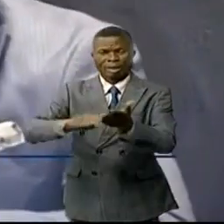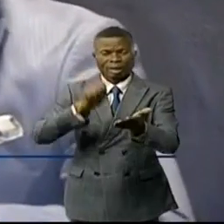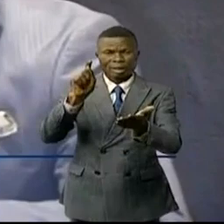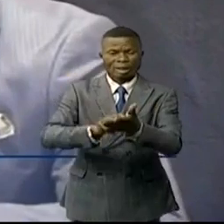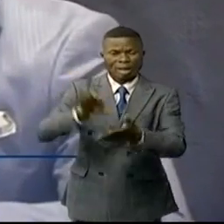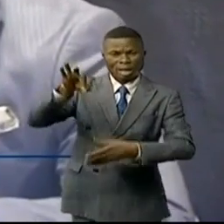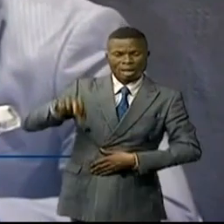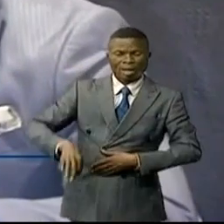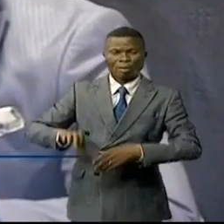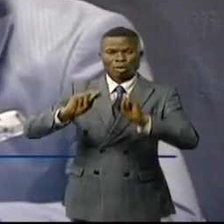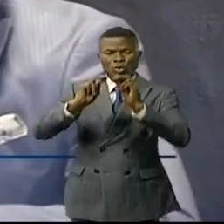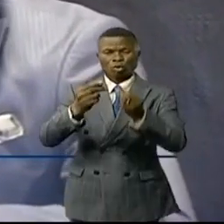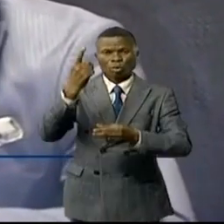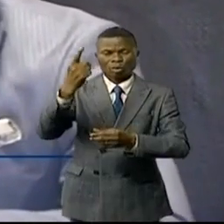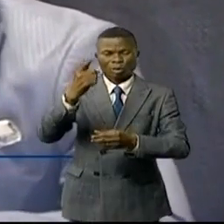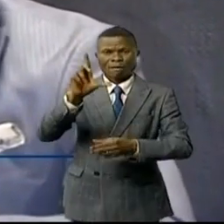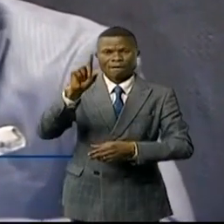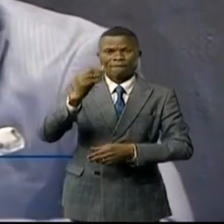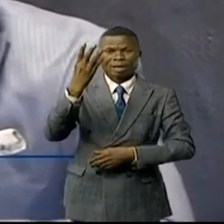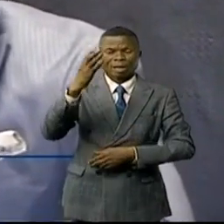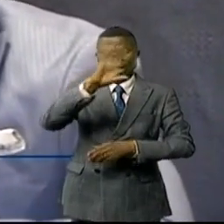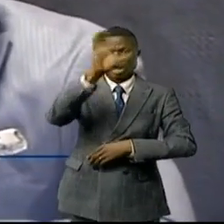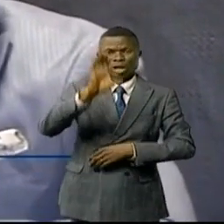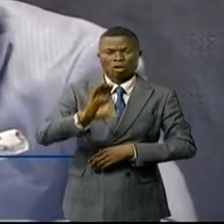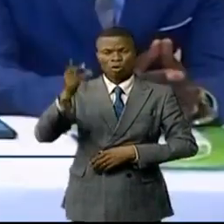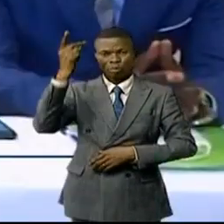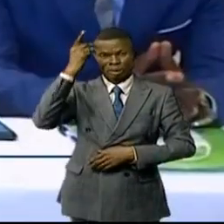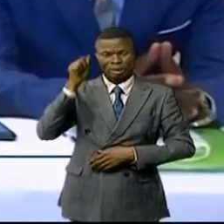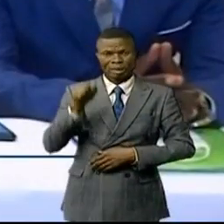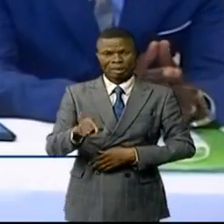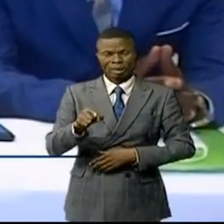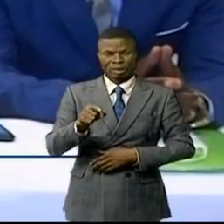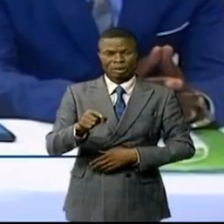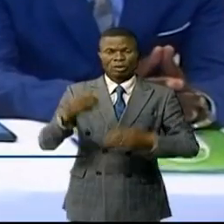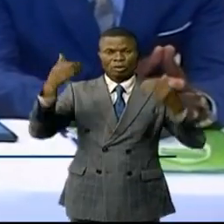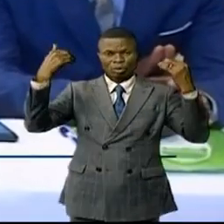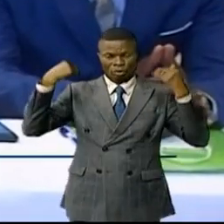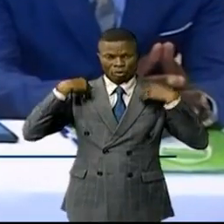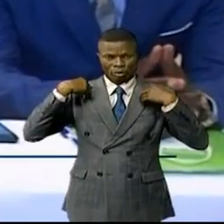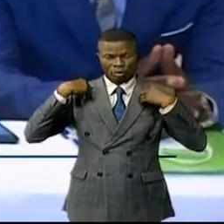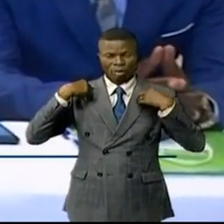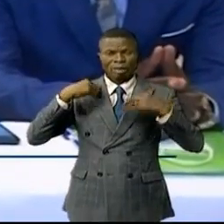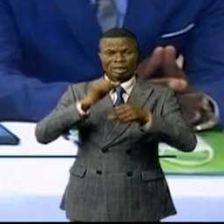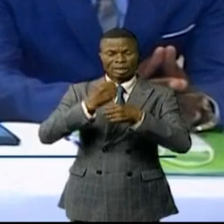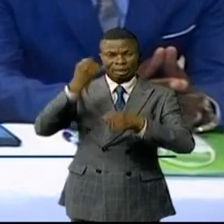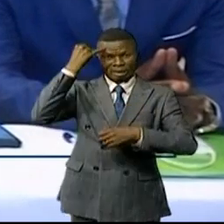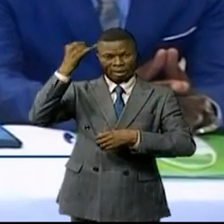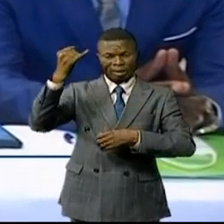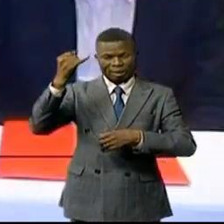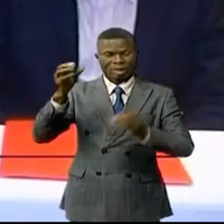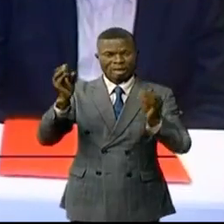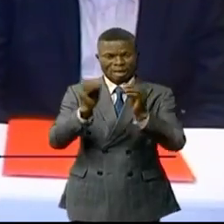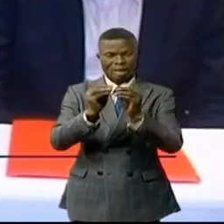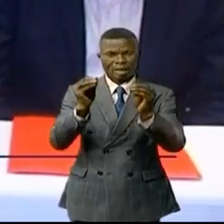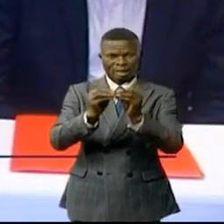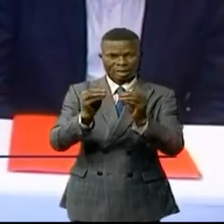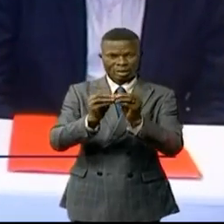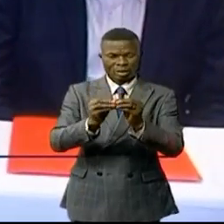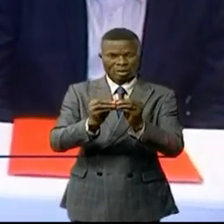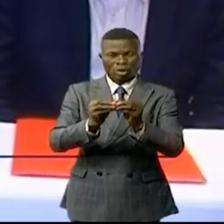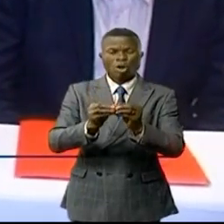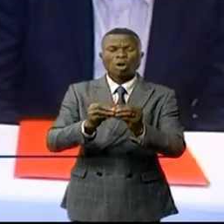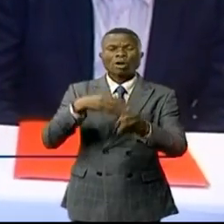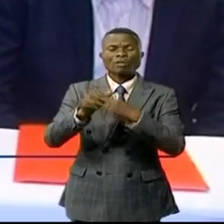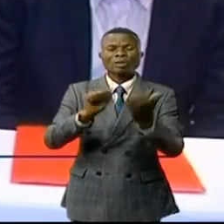d'intérêt commun avec les 24 communes de la capitale. Les autorités ont initié les concertations sur les